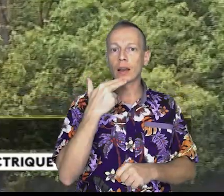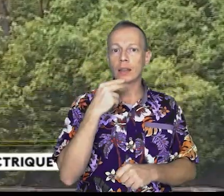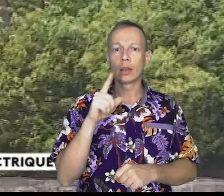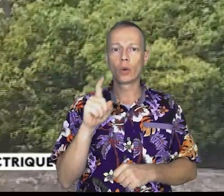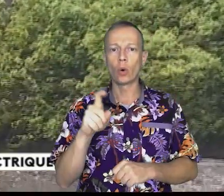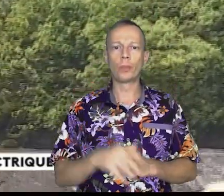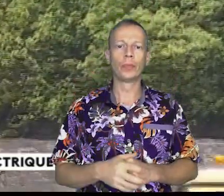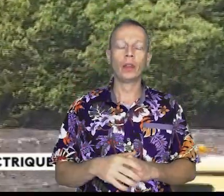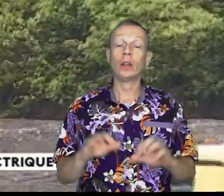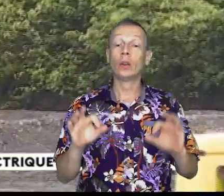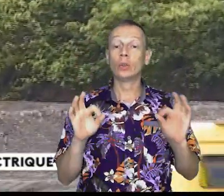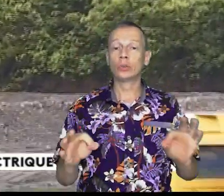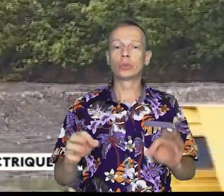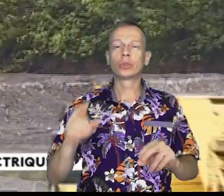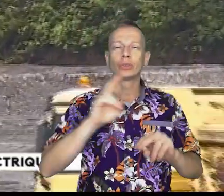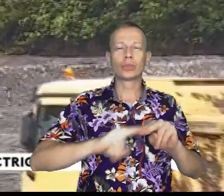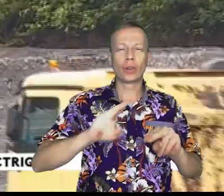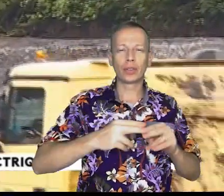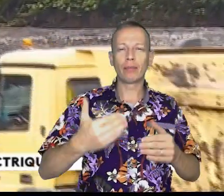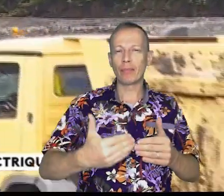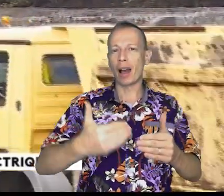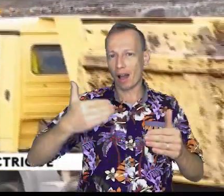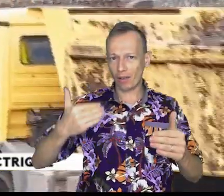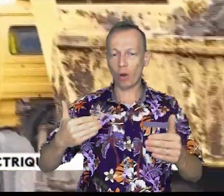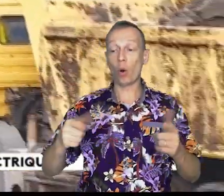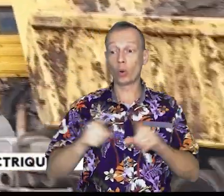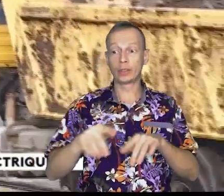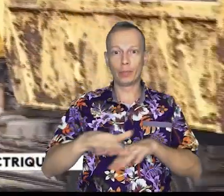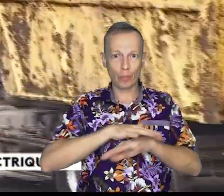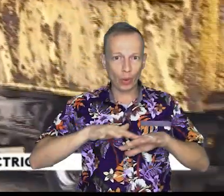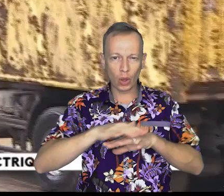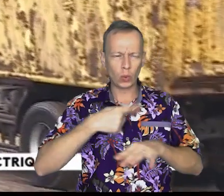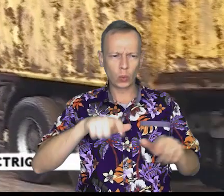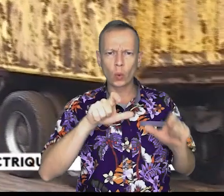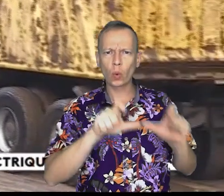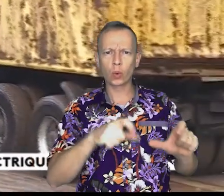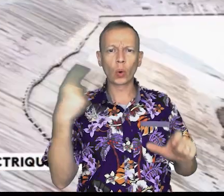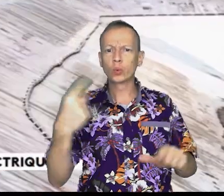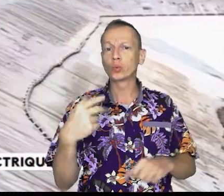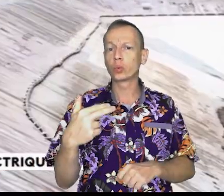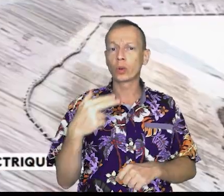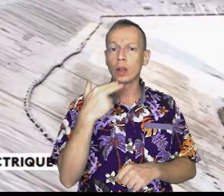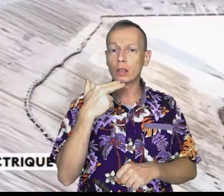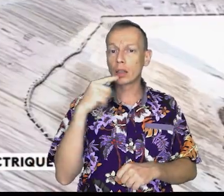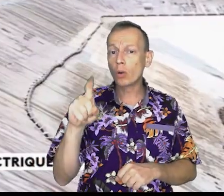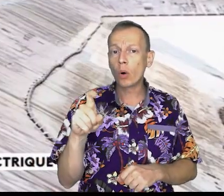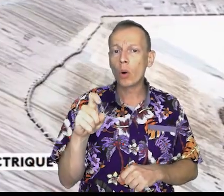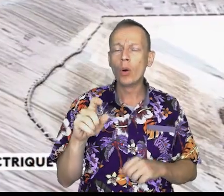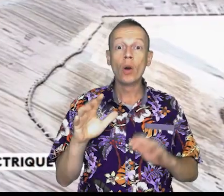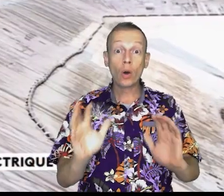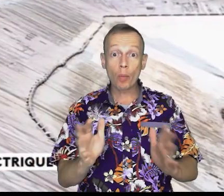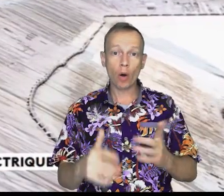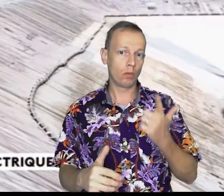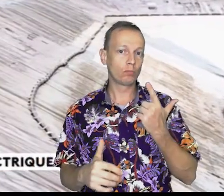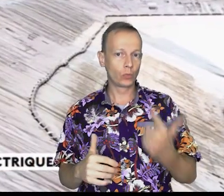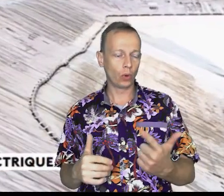Nous avons, avant le chantier, et nous faisons pendant le chantier, un contrôle de la qualité de l'eau. Il y a deux types de contrôles. Il